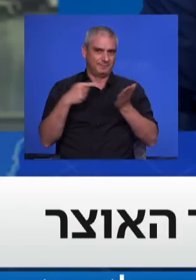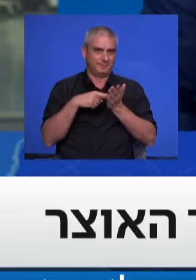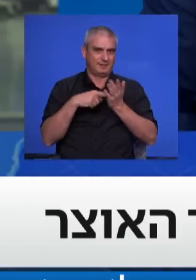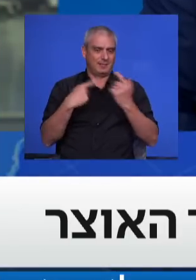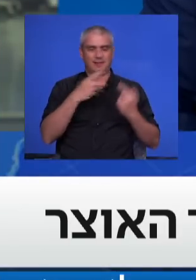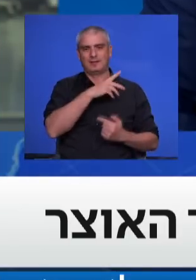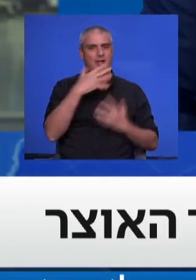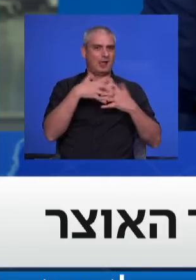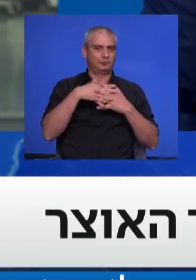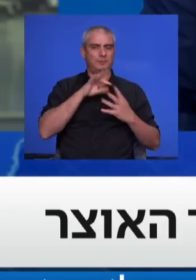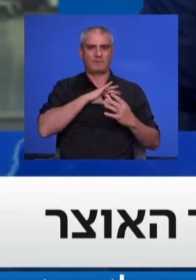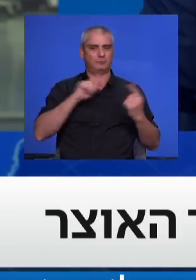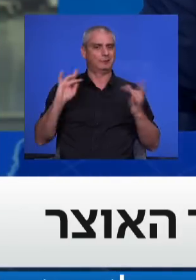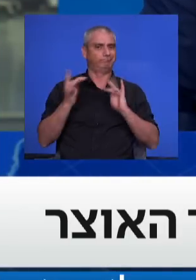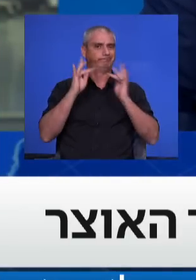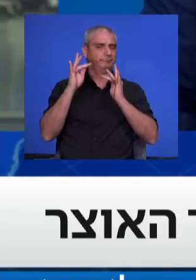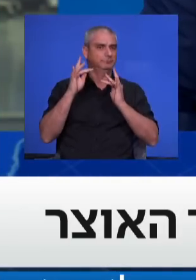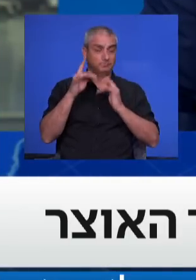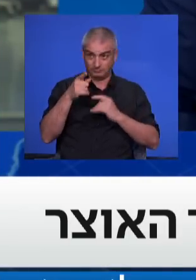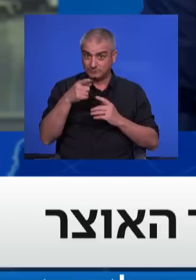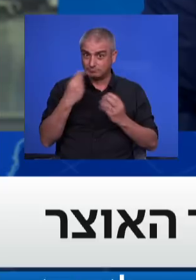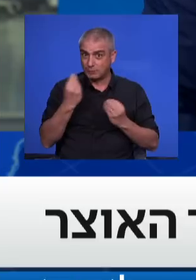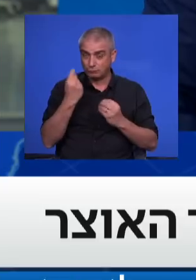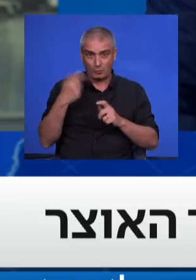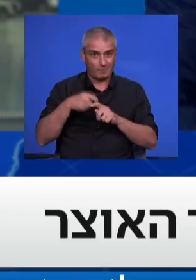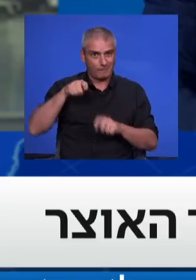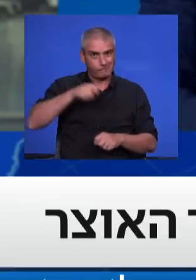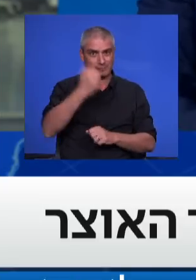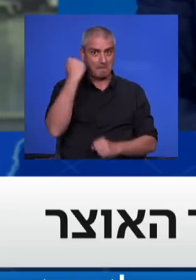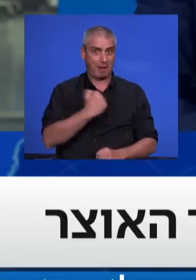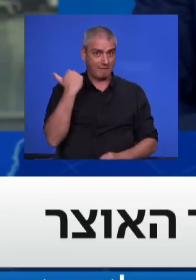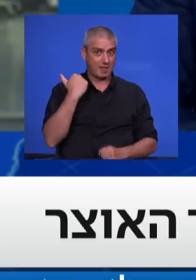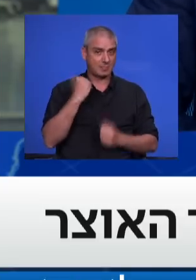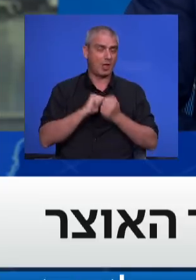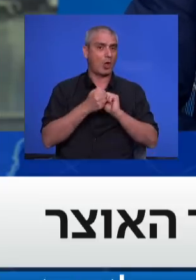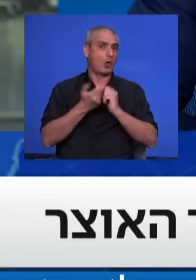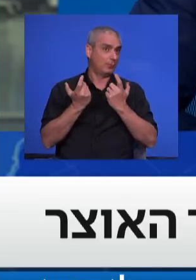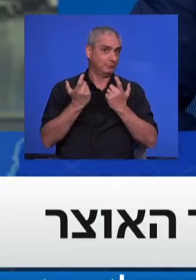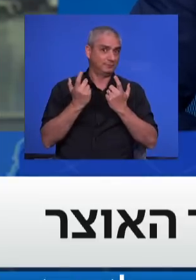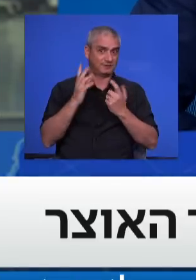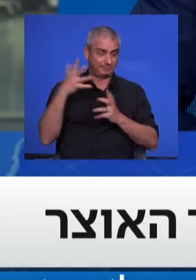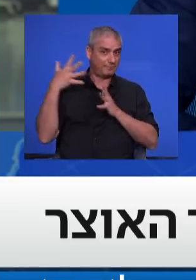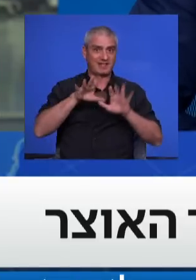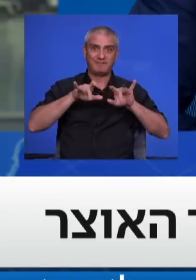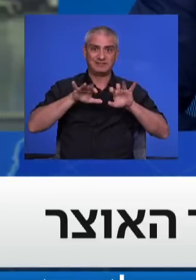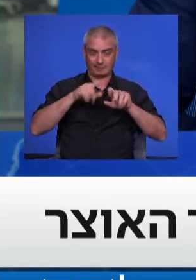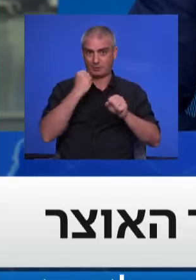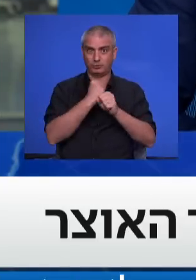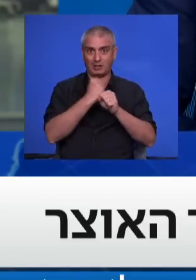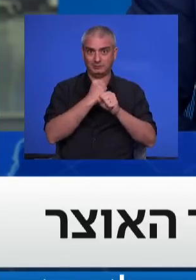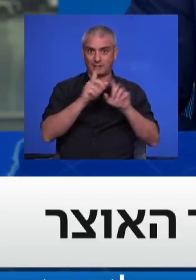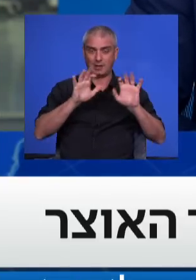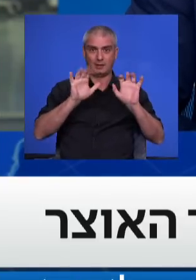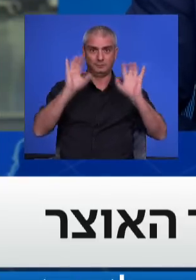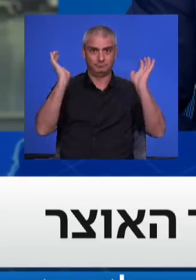ארצות הברית לרוסיה של פוטין. האם מדובר בחבלה מכוונת ובאופן קונקרטי במתקפת סייבר שגרמה למערכת